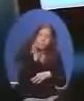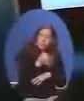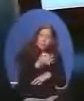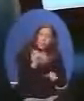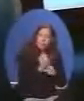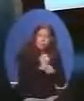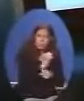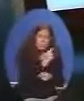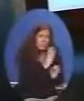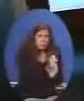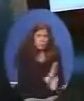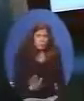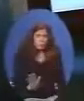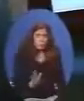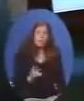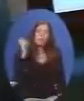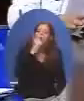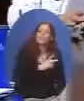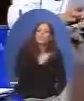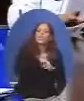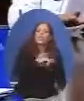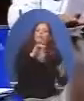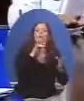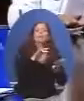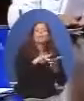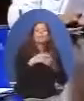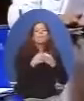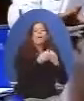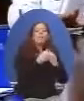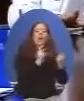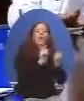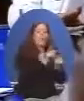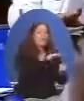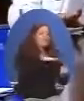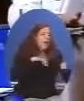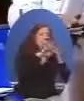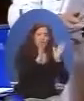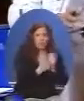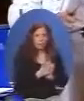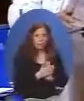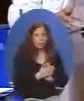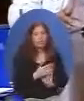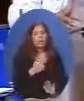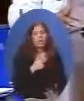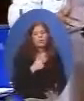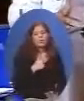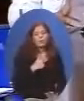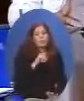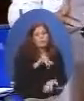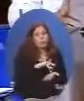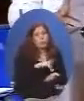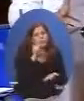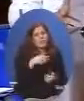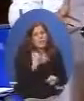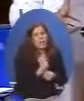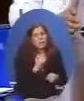מבין שאנחנו נמצאים באיזשהו מאבק מול מערכת שלמה. אני, עוד הפעם, אני באיזשהו מקום